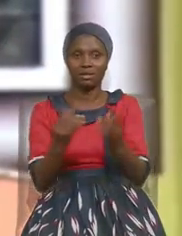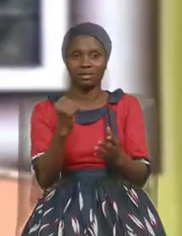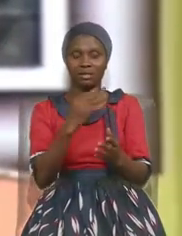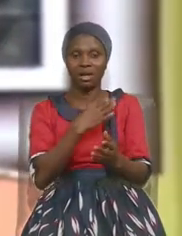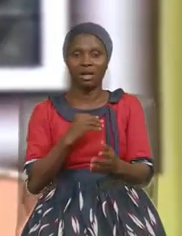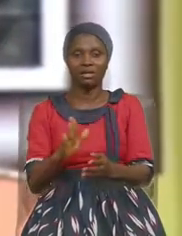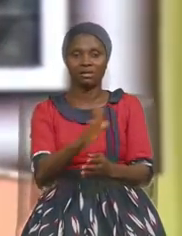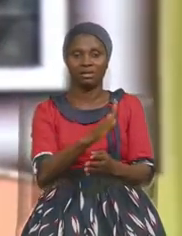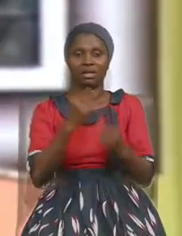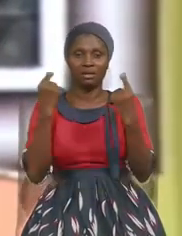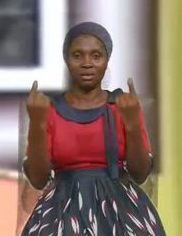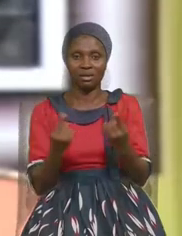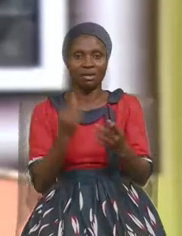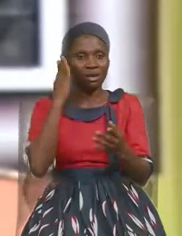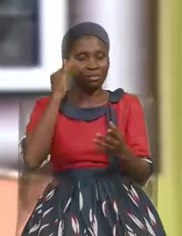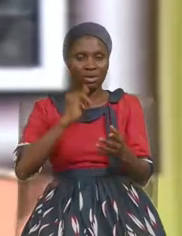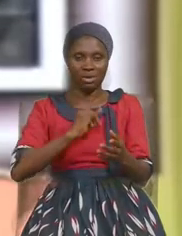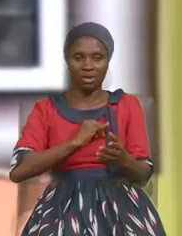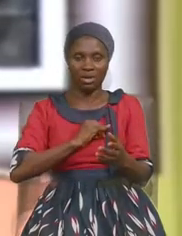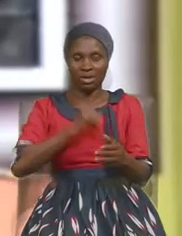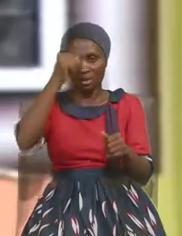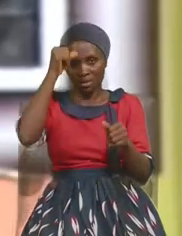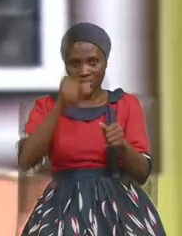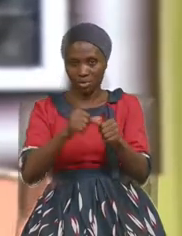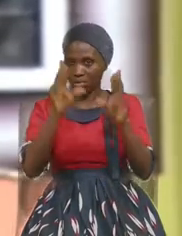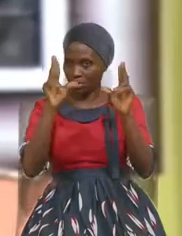de leurs iniquités.